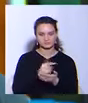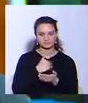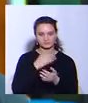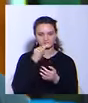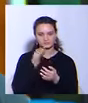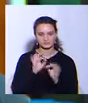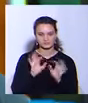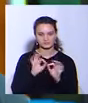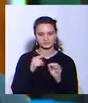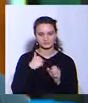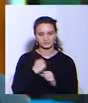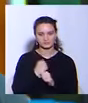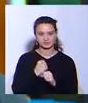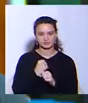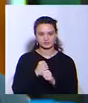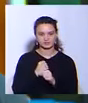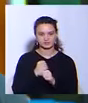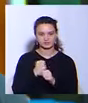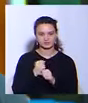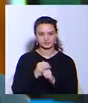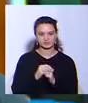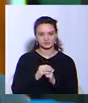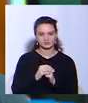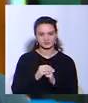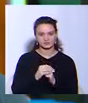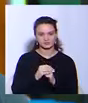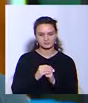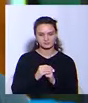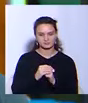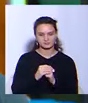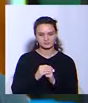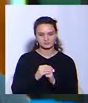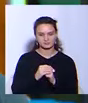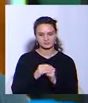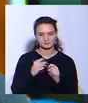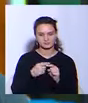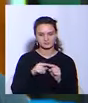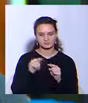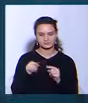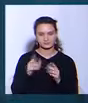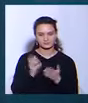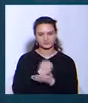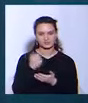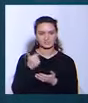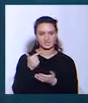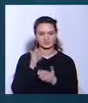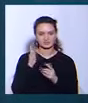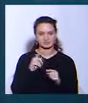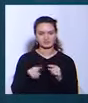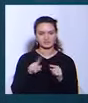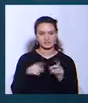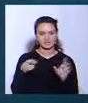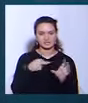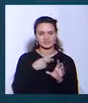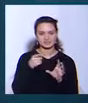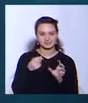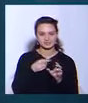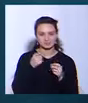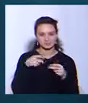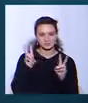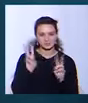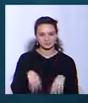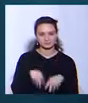ვთქვა, რომ ჩვენ გავაკეთეთ პროექტი აწარმოეს საქართველოსთვის და აქ მოვიგეთ გრანტი და მალე გვექნება ლაზერის